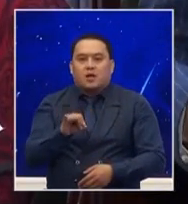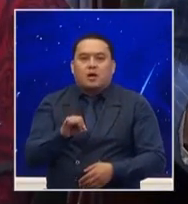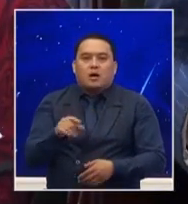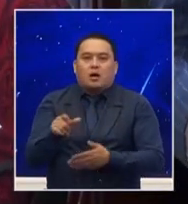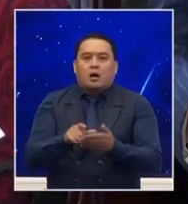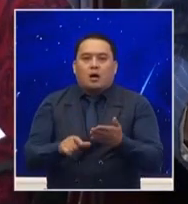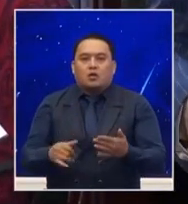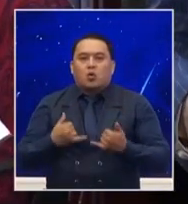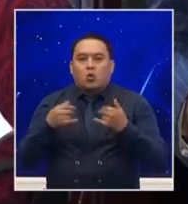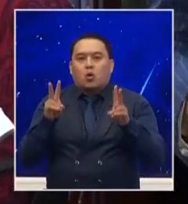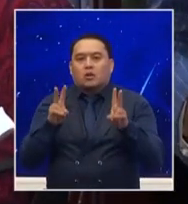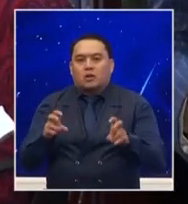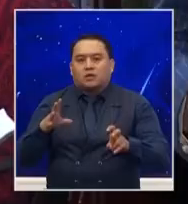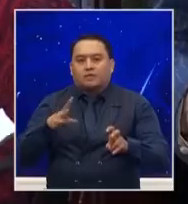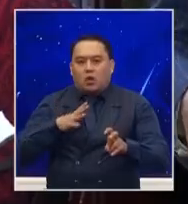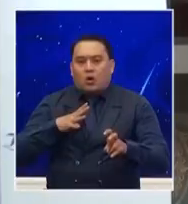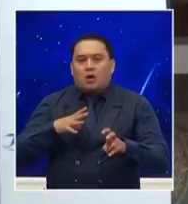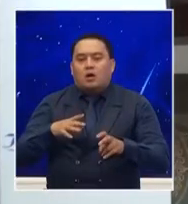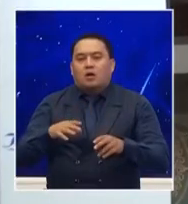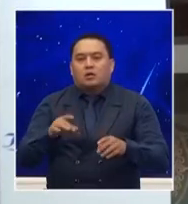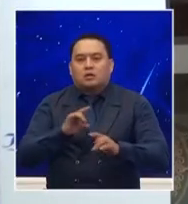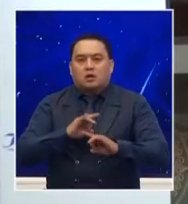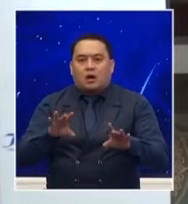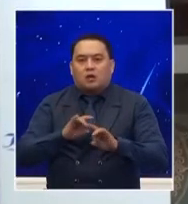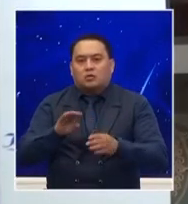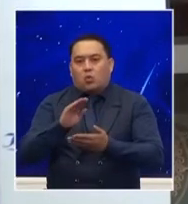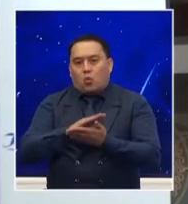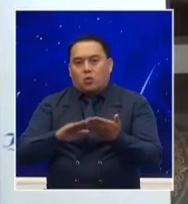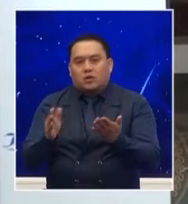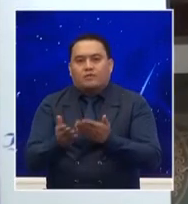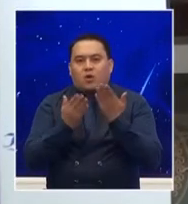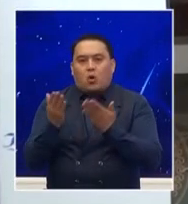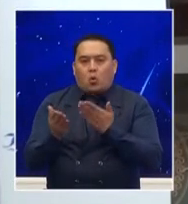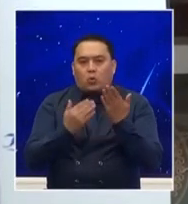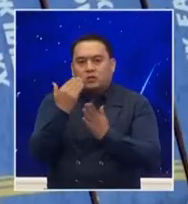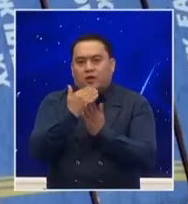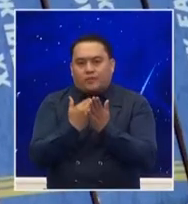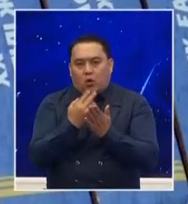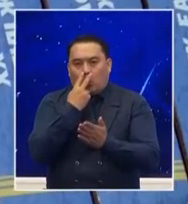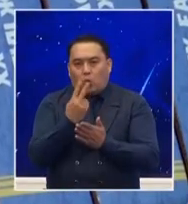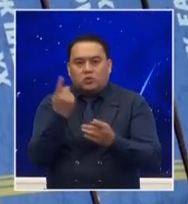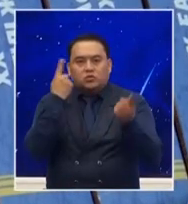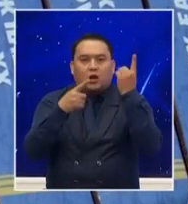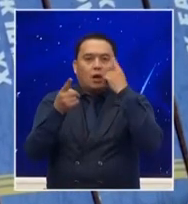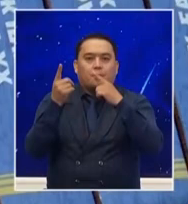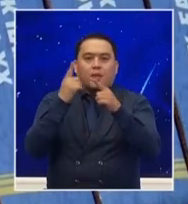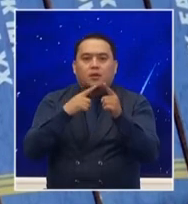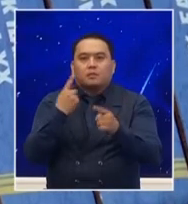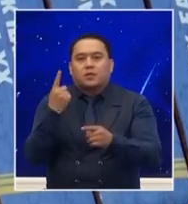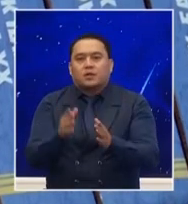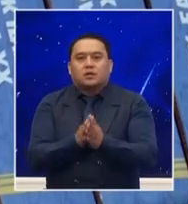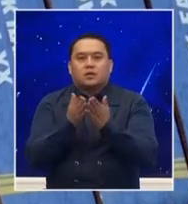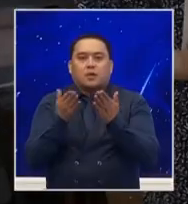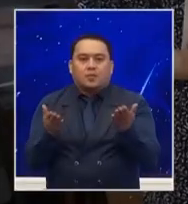қала тұрғындарының көзқарасы туралы трактат оқиды. Және тізімде көрсетілген көркем әдеби шығармадан бір кітап